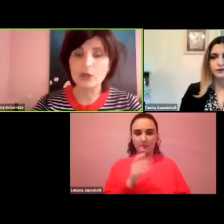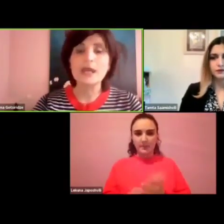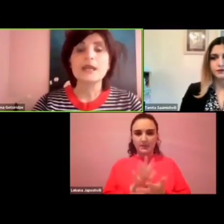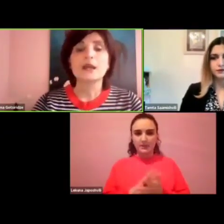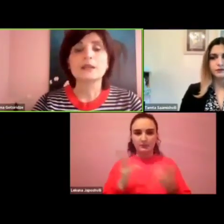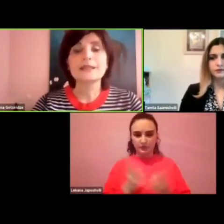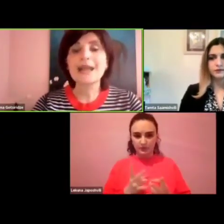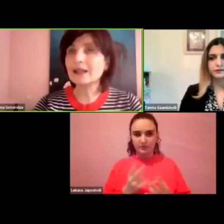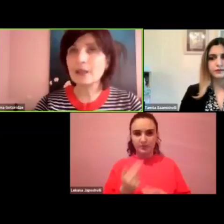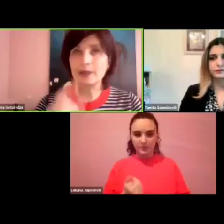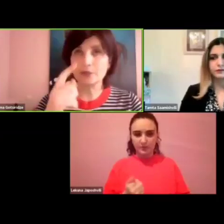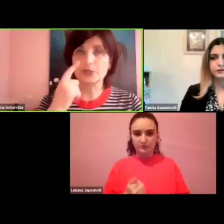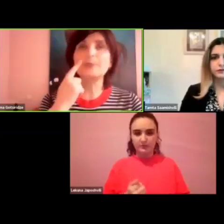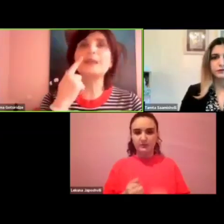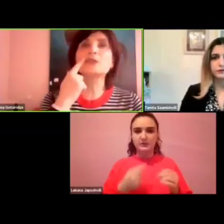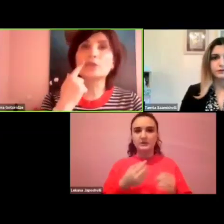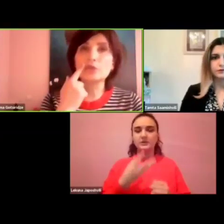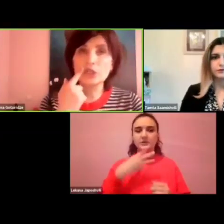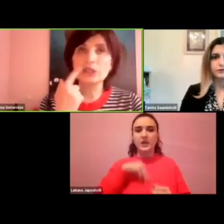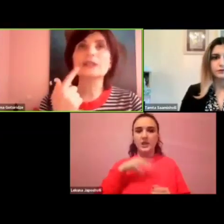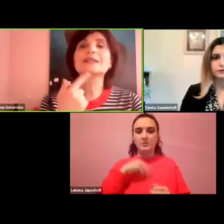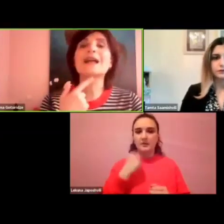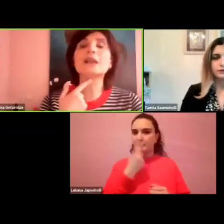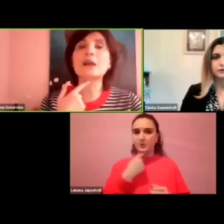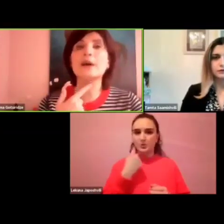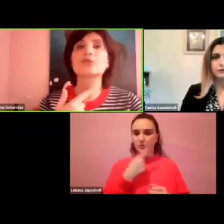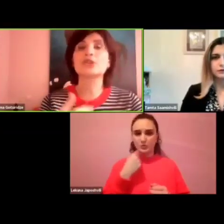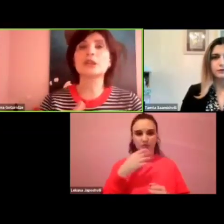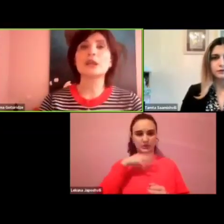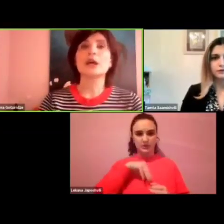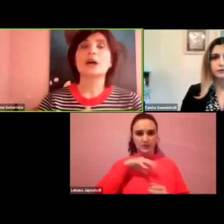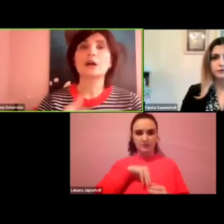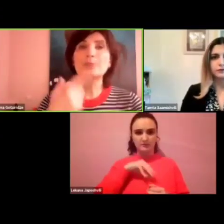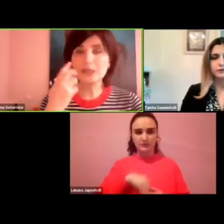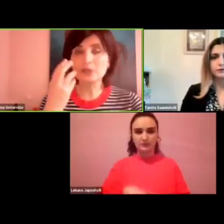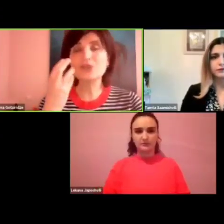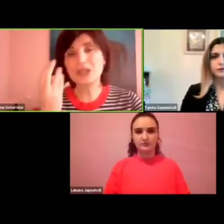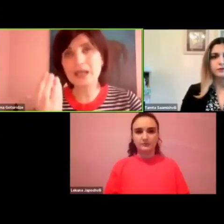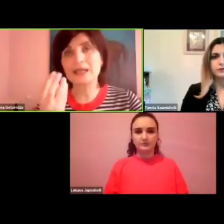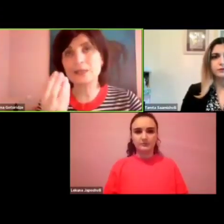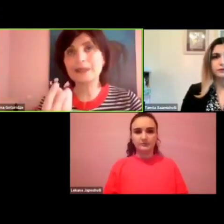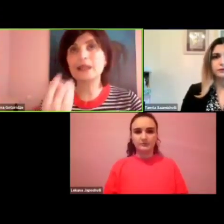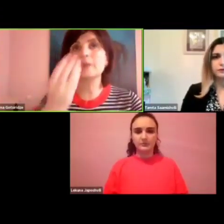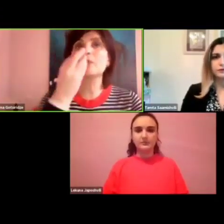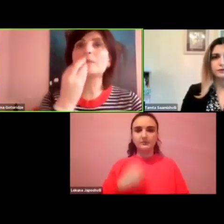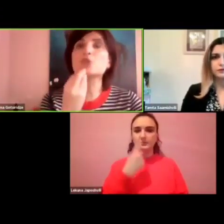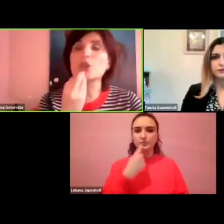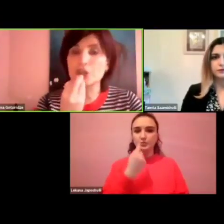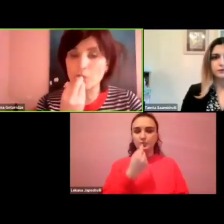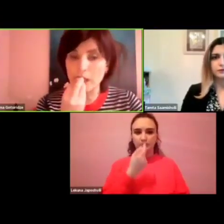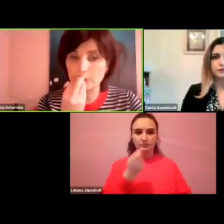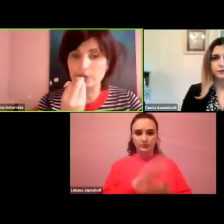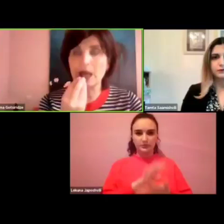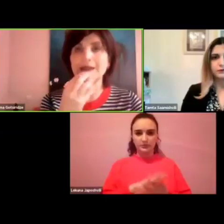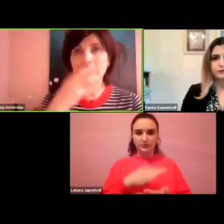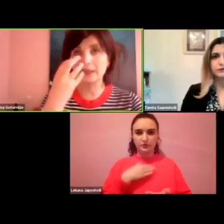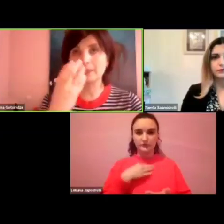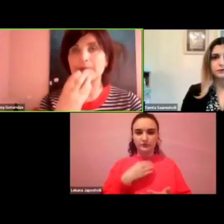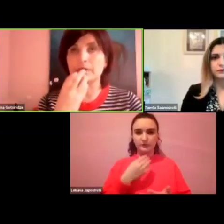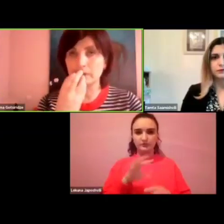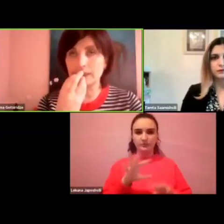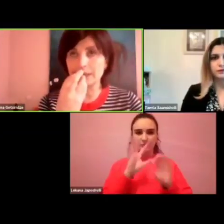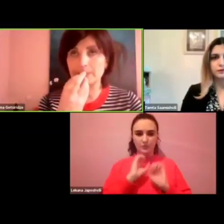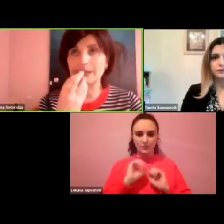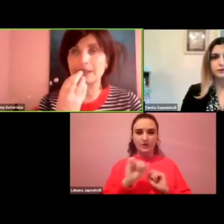გჭირდება, ხო? საკლაპავში, პირის ღრუში, ნუ პირის ღრუში კი არიან ის ბაქტერიები, რომლებიც ჩვენ შეგვაქვს. და